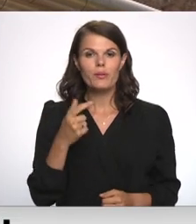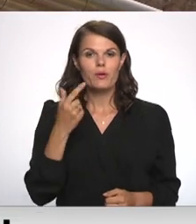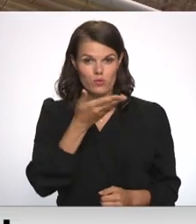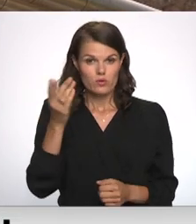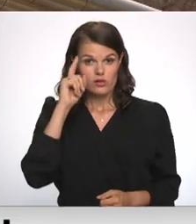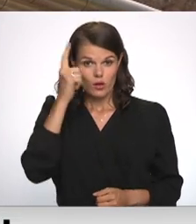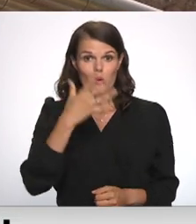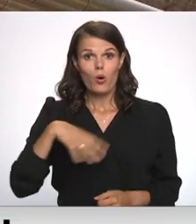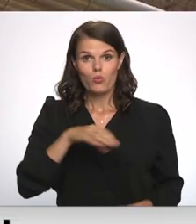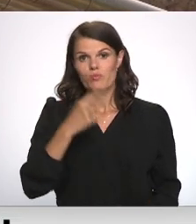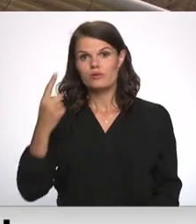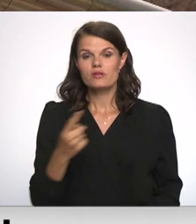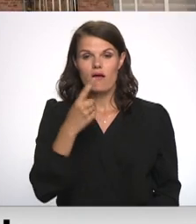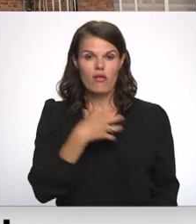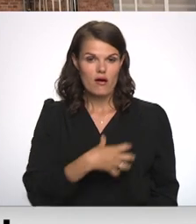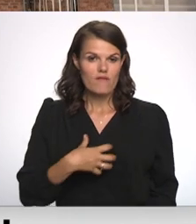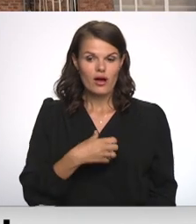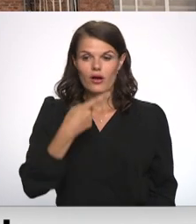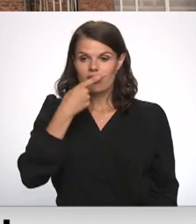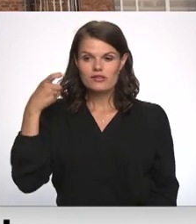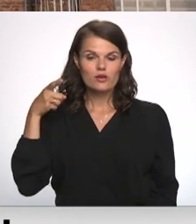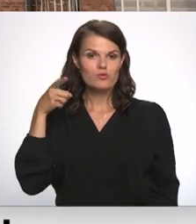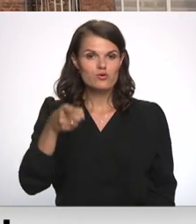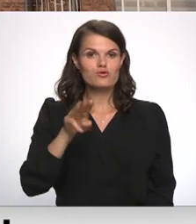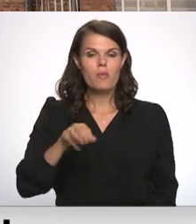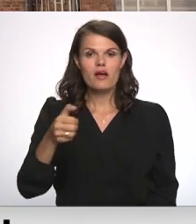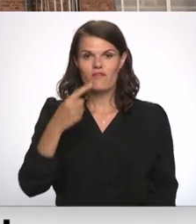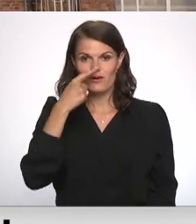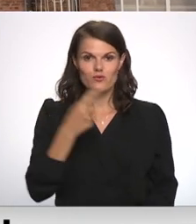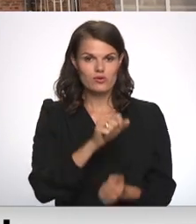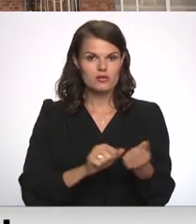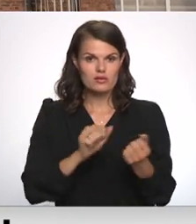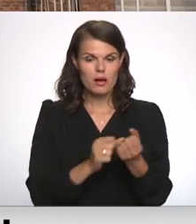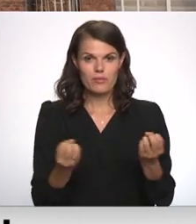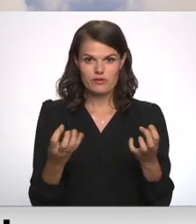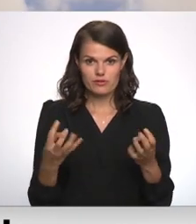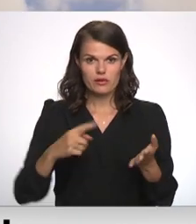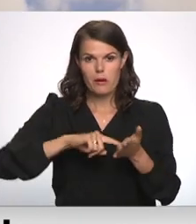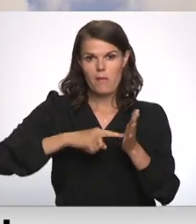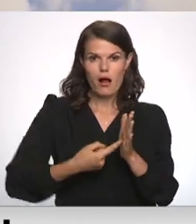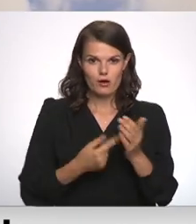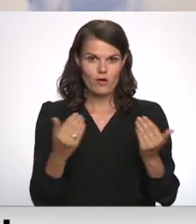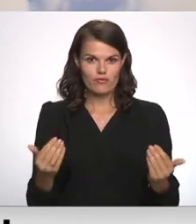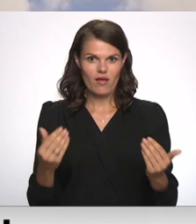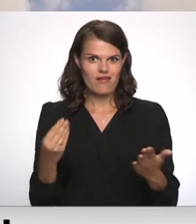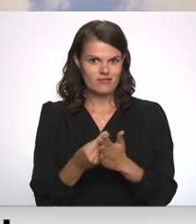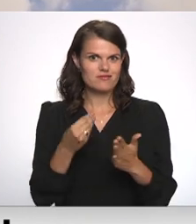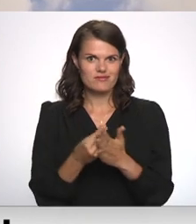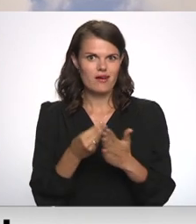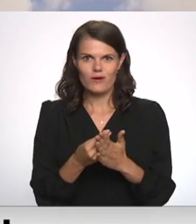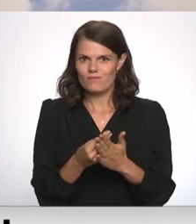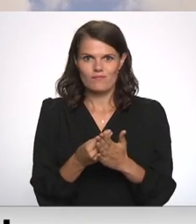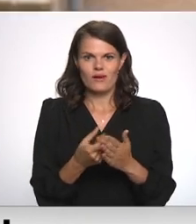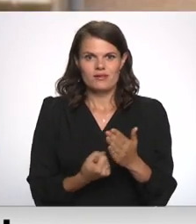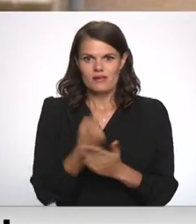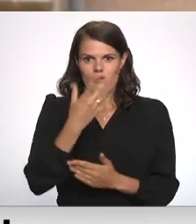iedomājieties, ja mums vajag gadā 100 000 megavatstundas dabas gāzi, pareizināt ar šobrīdējo biržas cenu, tas nozīmē, ka